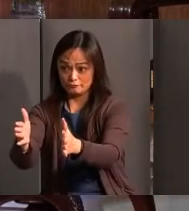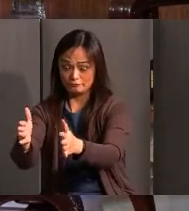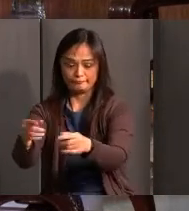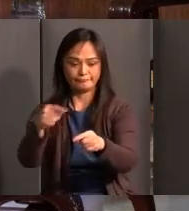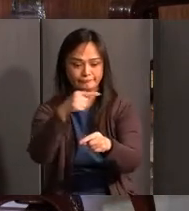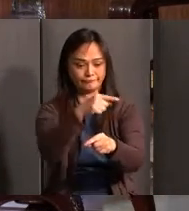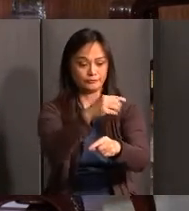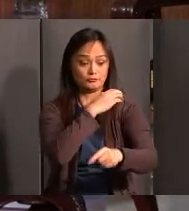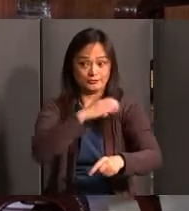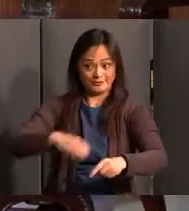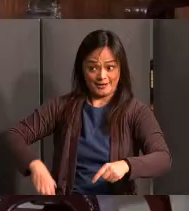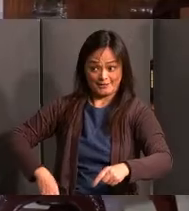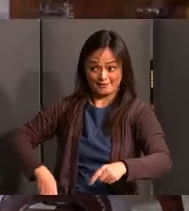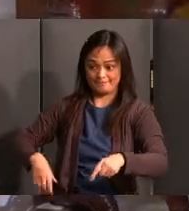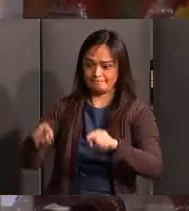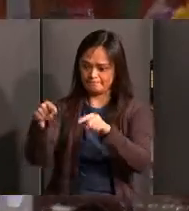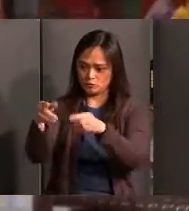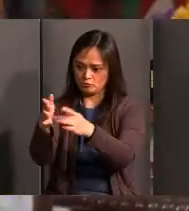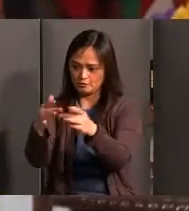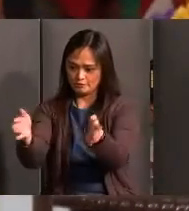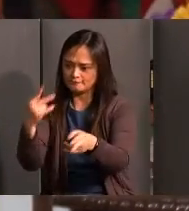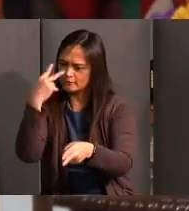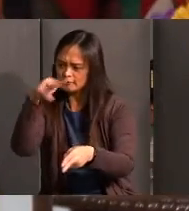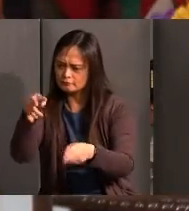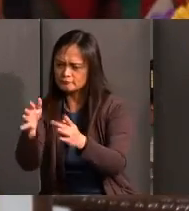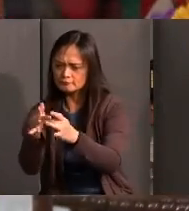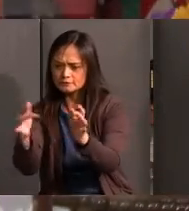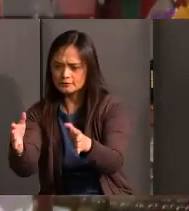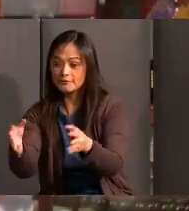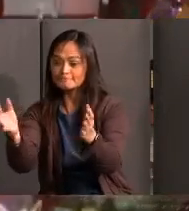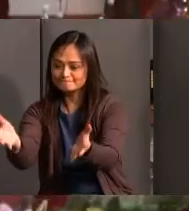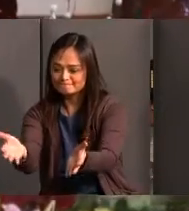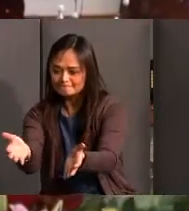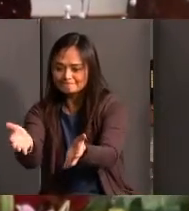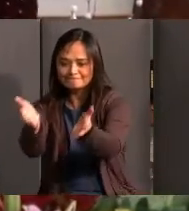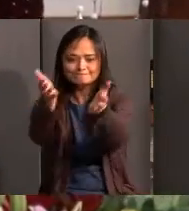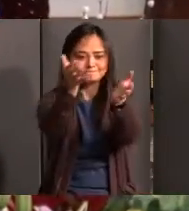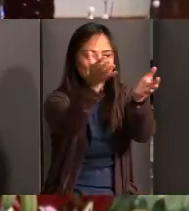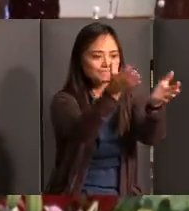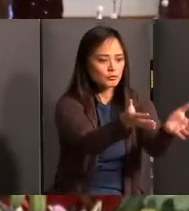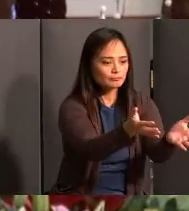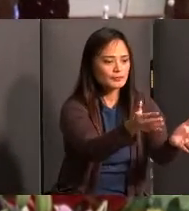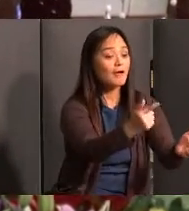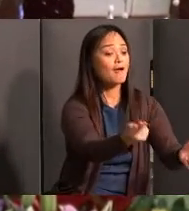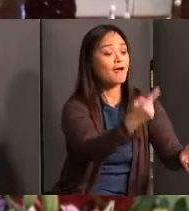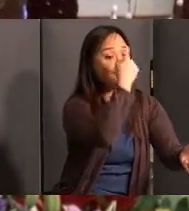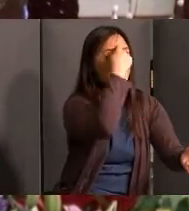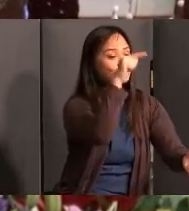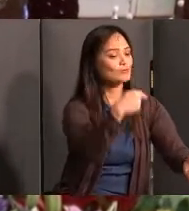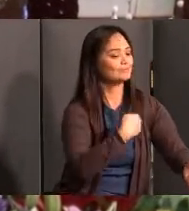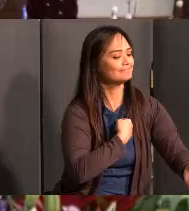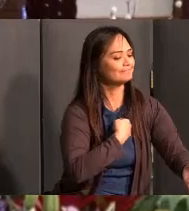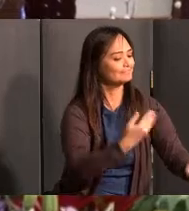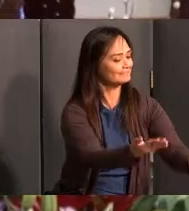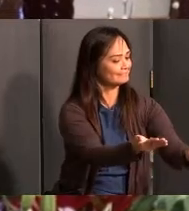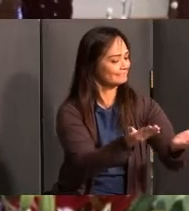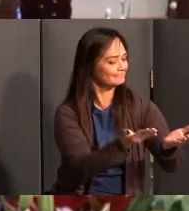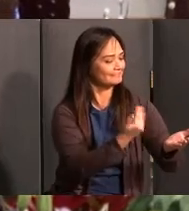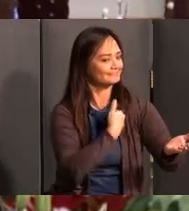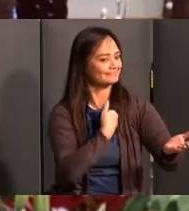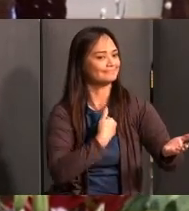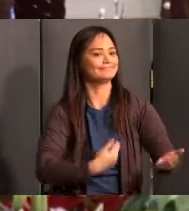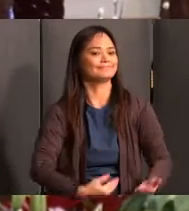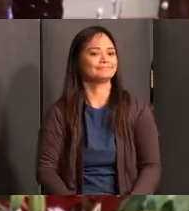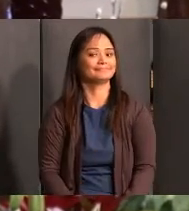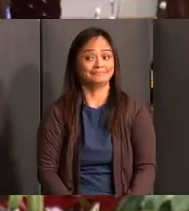nagpapadalisay sa atin. Ang salita ng Diyos ang nagpapadalisay sa atin. Bakit tayo ginagawang dalisay? How? Ano yung proseso? Whenever we look at God's Word, we